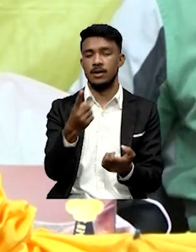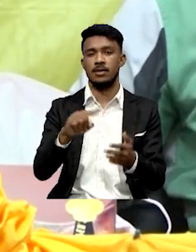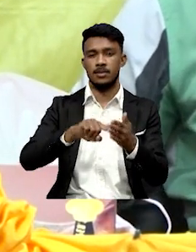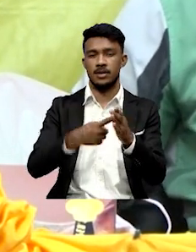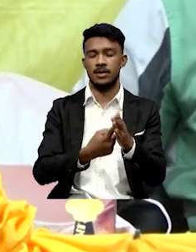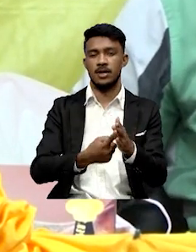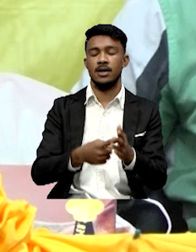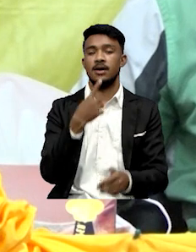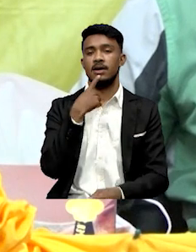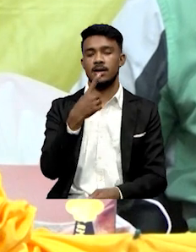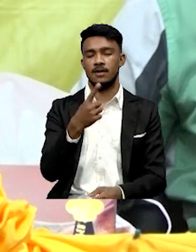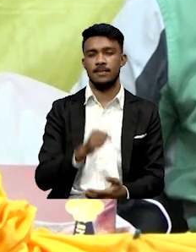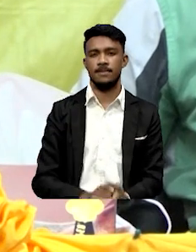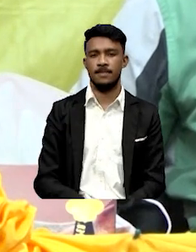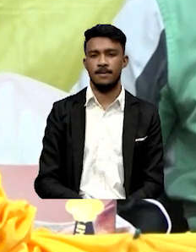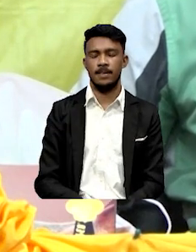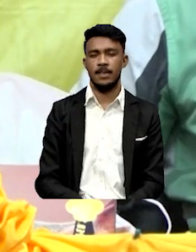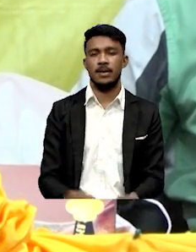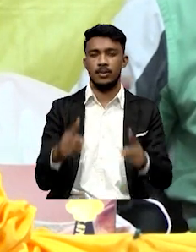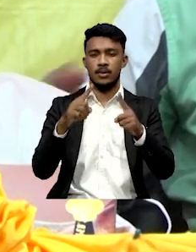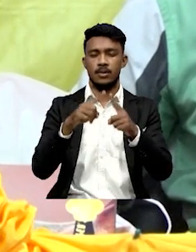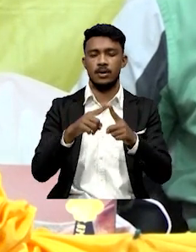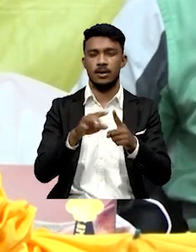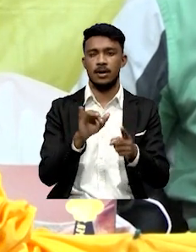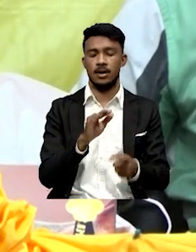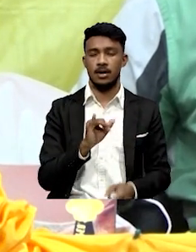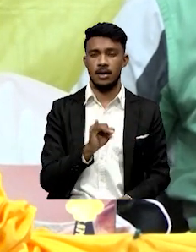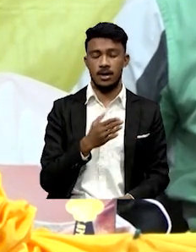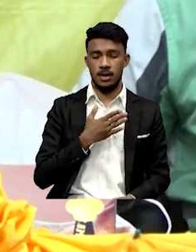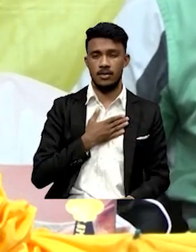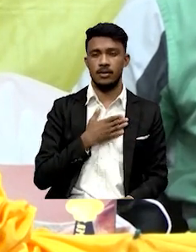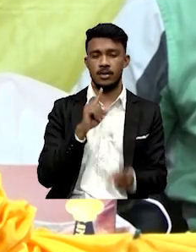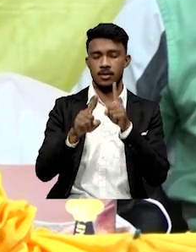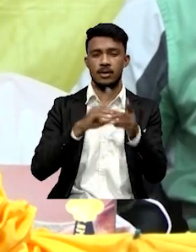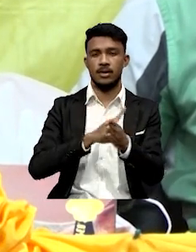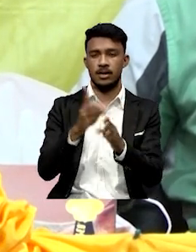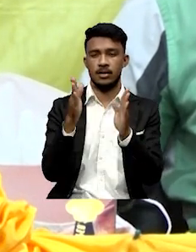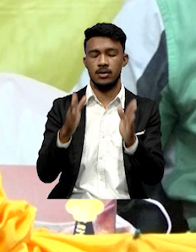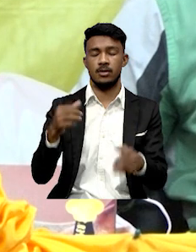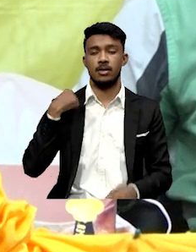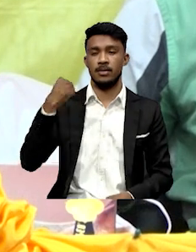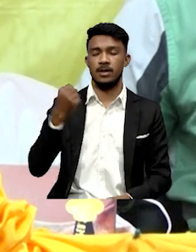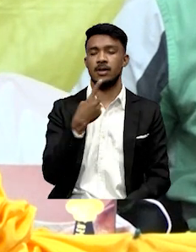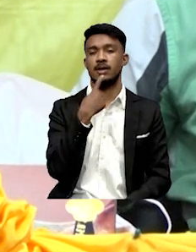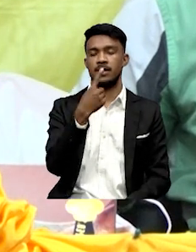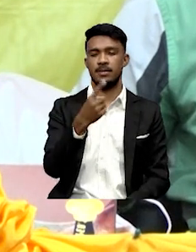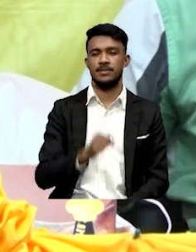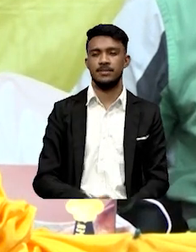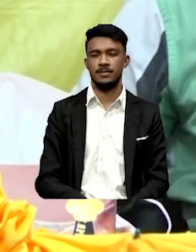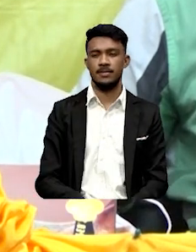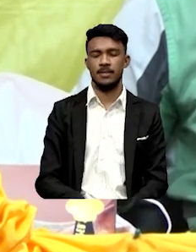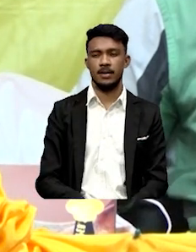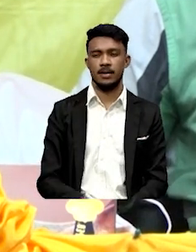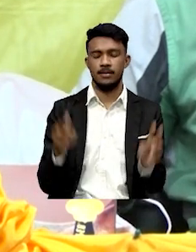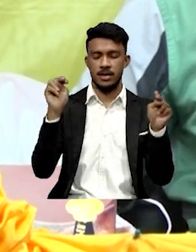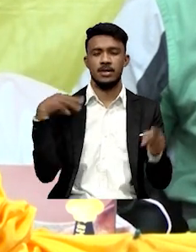kata oin hau ni e porta vos ka diretor seral kampanya ni an hate ten. Kia presisi ita